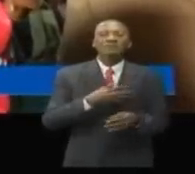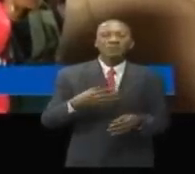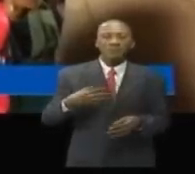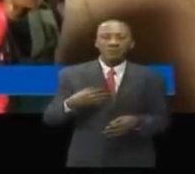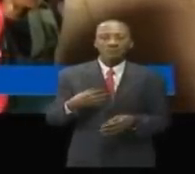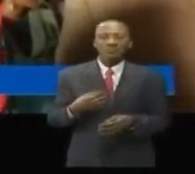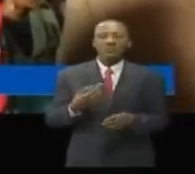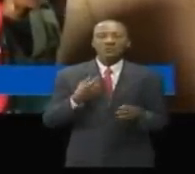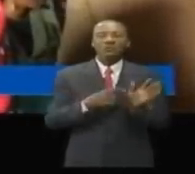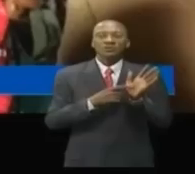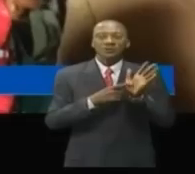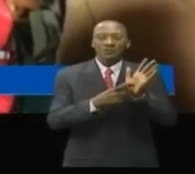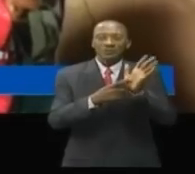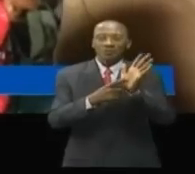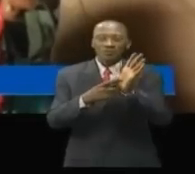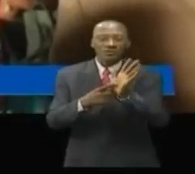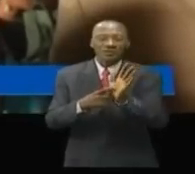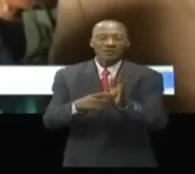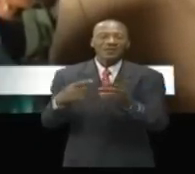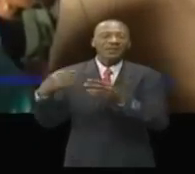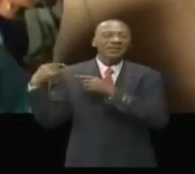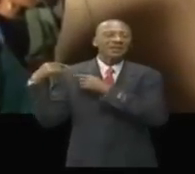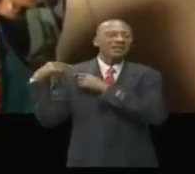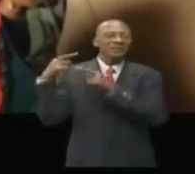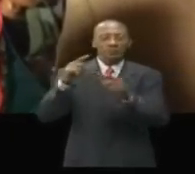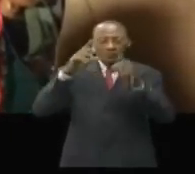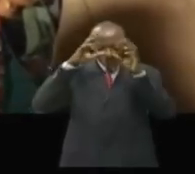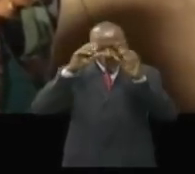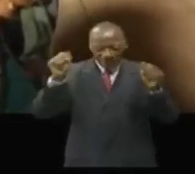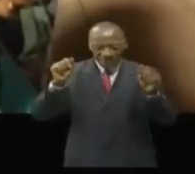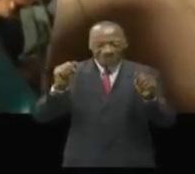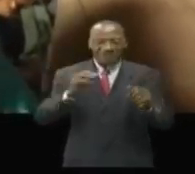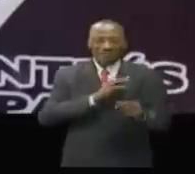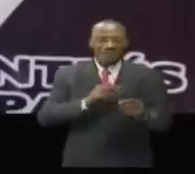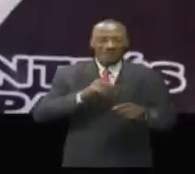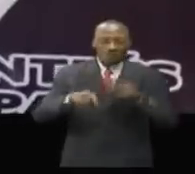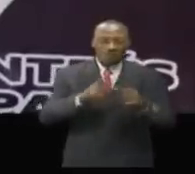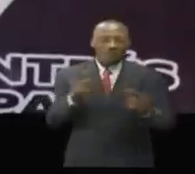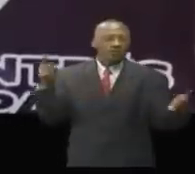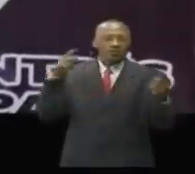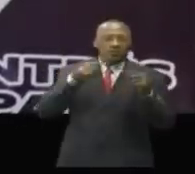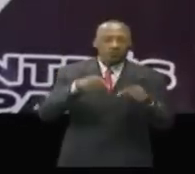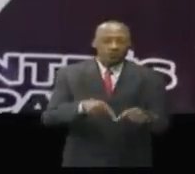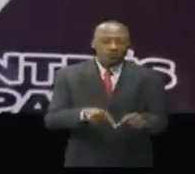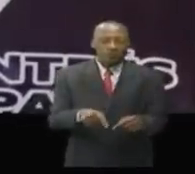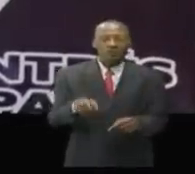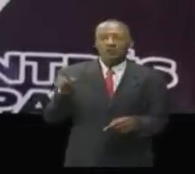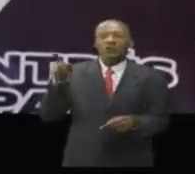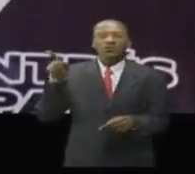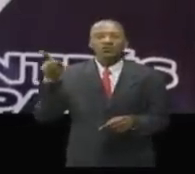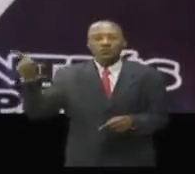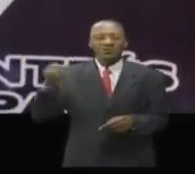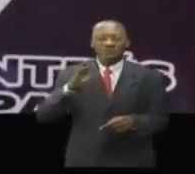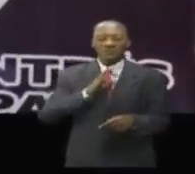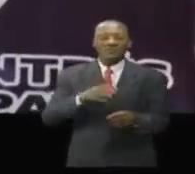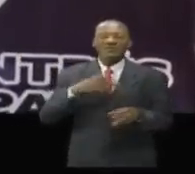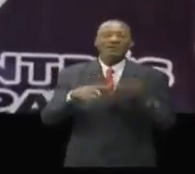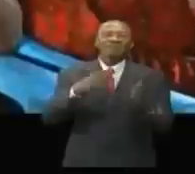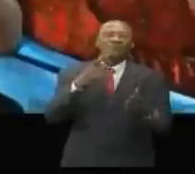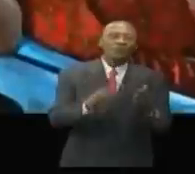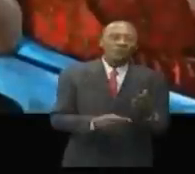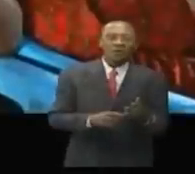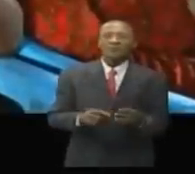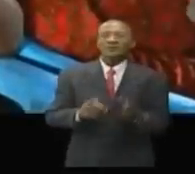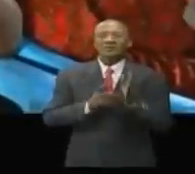est arrivé, qu'est-ce qu'il a trouvé, qu'est-ce qu'il n'a pas trouvé, qu'est-ce qu'il a fait, qu'est-ce qu'il continue à faire et qu'est-ce